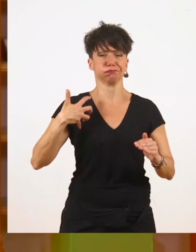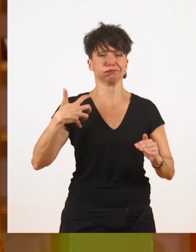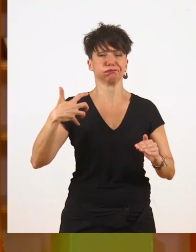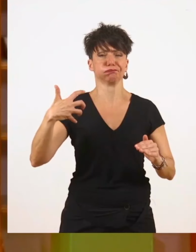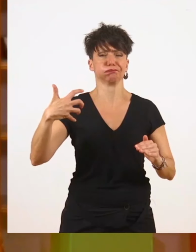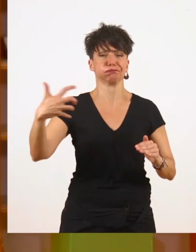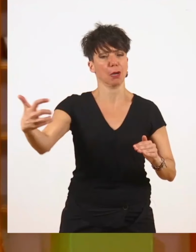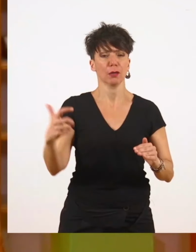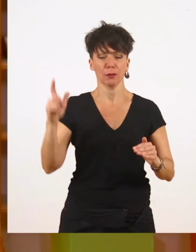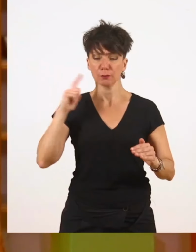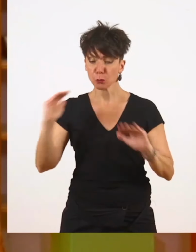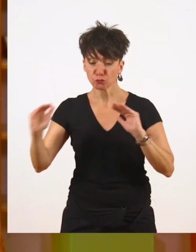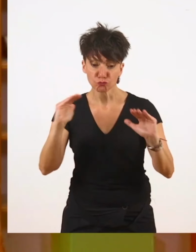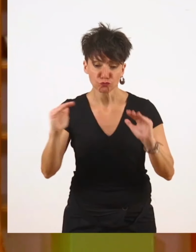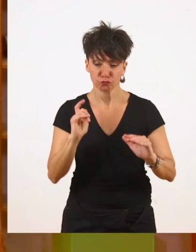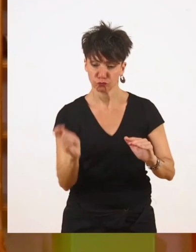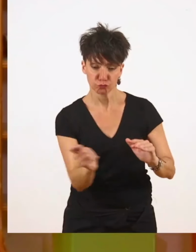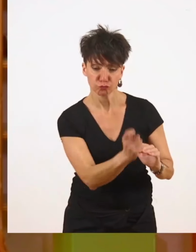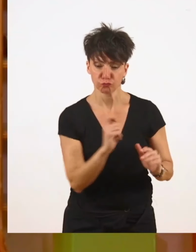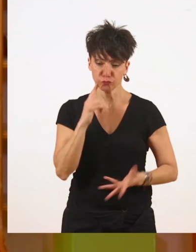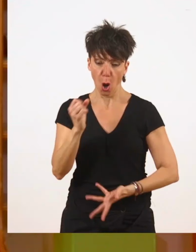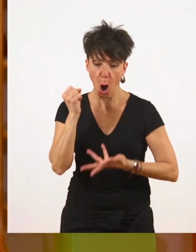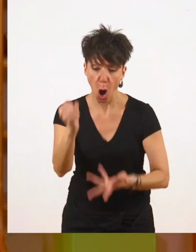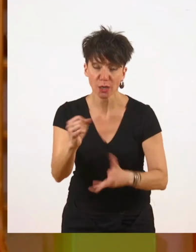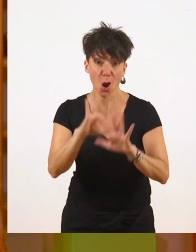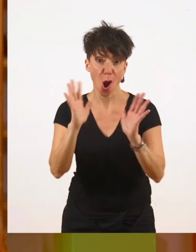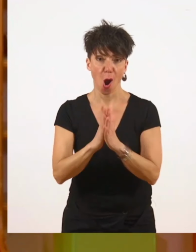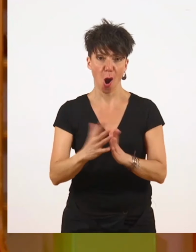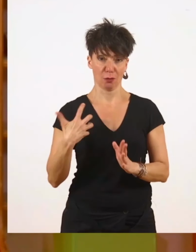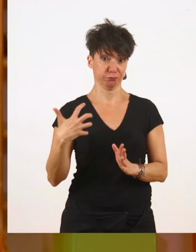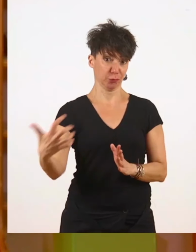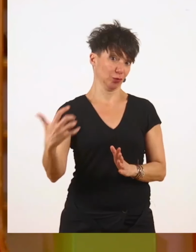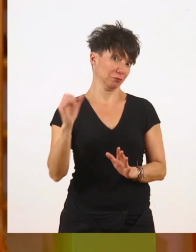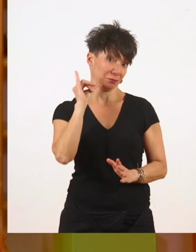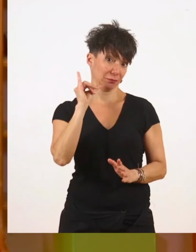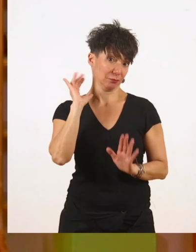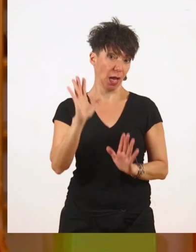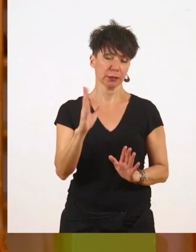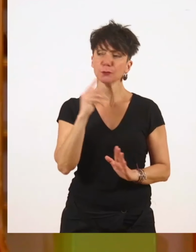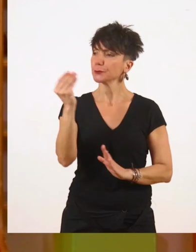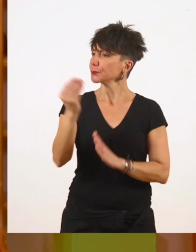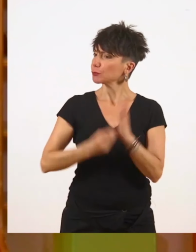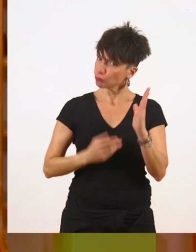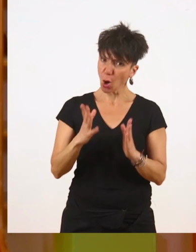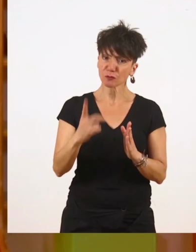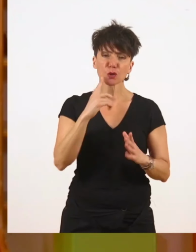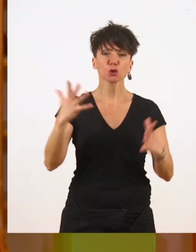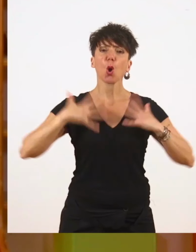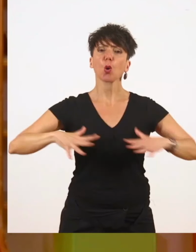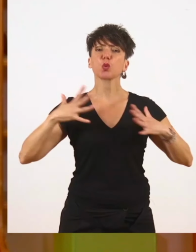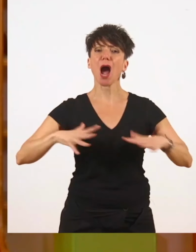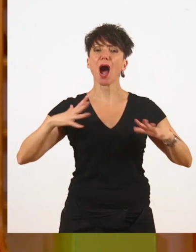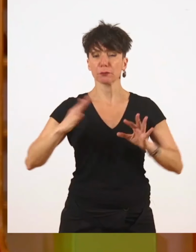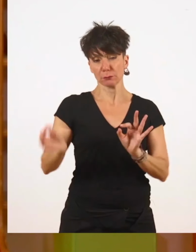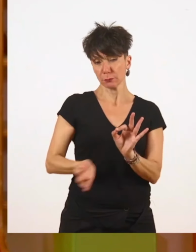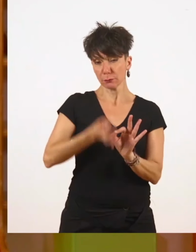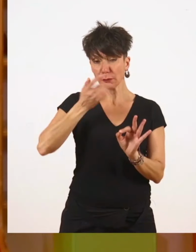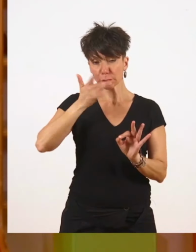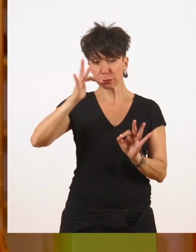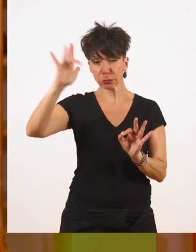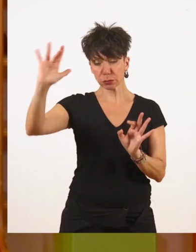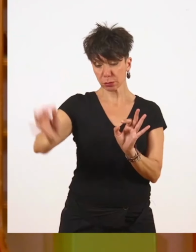οποίος ήταν προστάτης τους και χορηγός τους. Πάρα πολλές φορές τα κουστούμια που έδινε